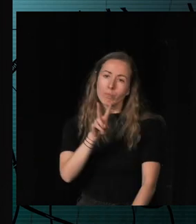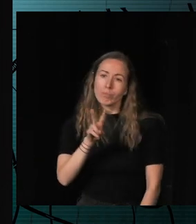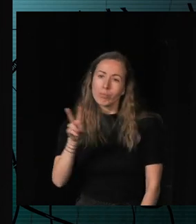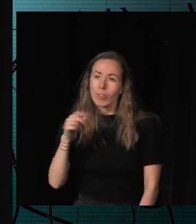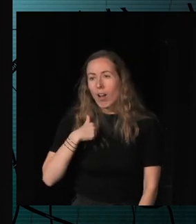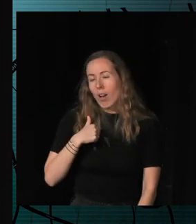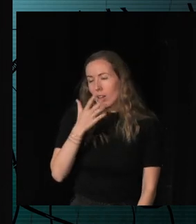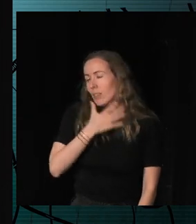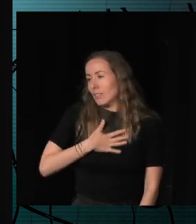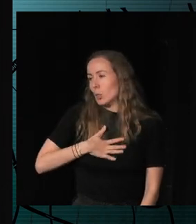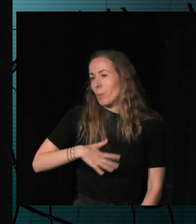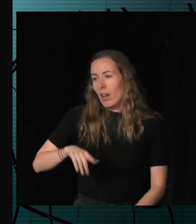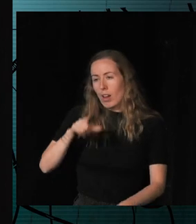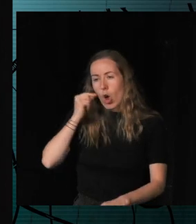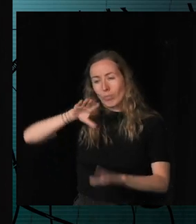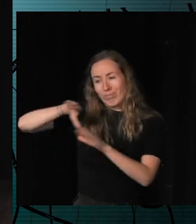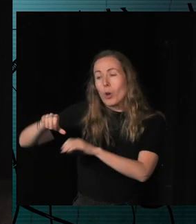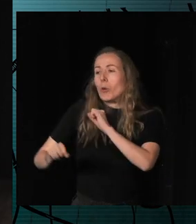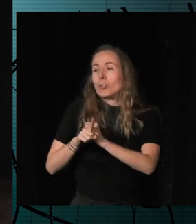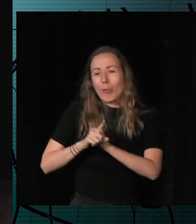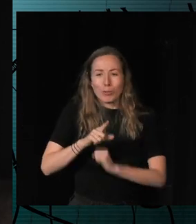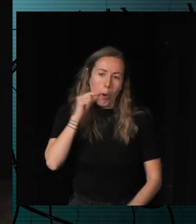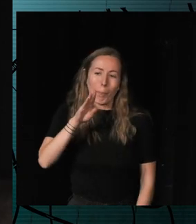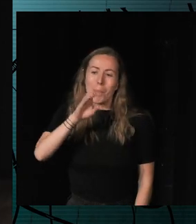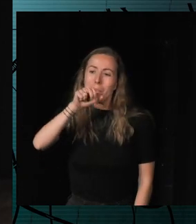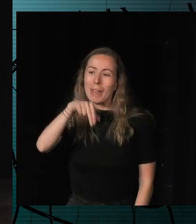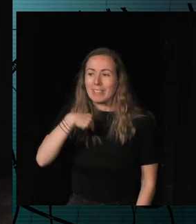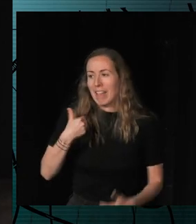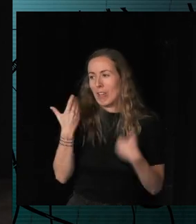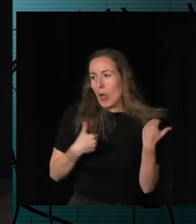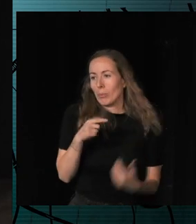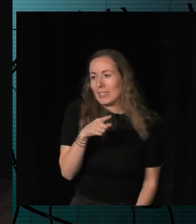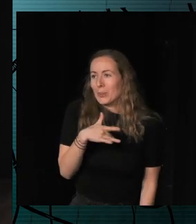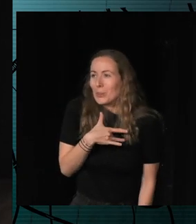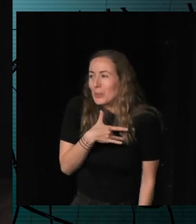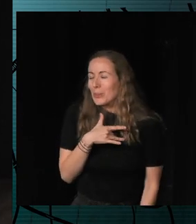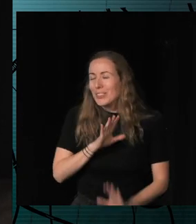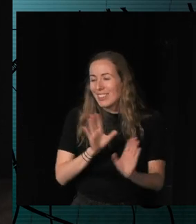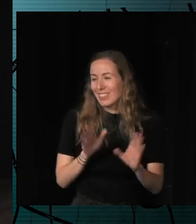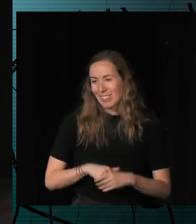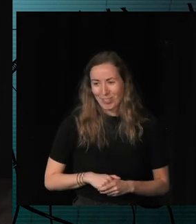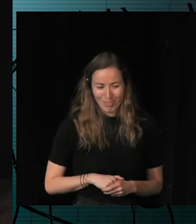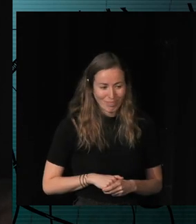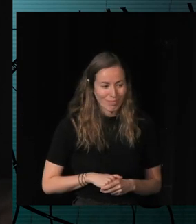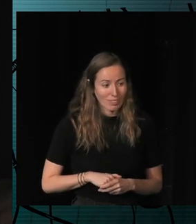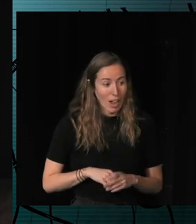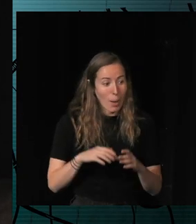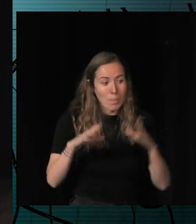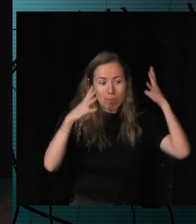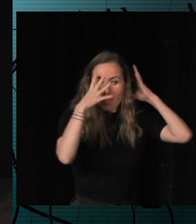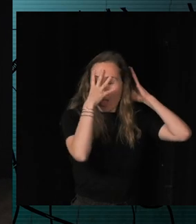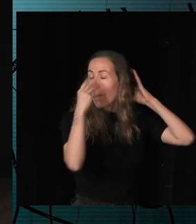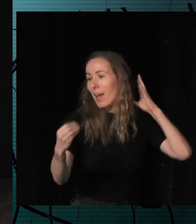j'ai quand même un petit mais bon ça c'est pas parfaitement personnel j'avais voté sexy sur ta story merci elle fait